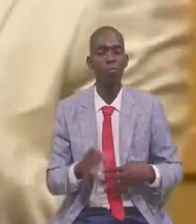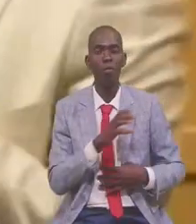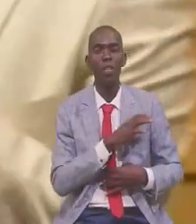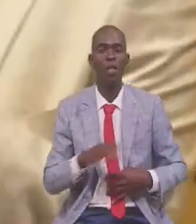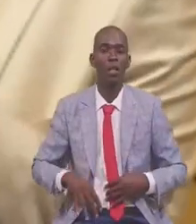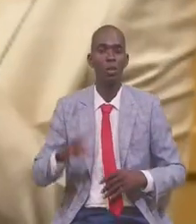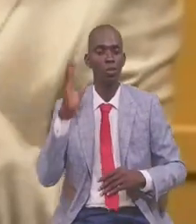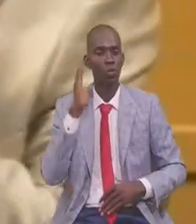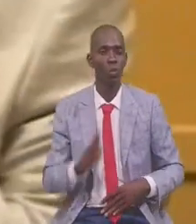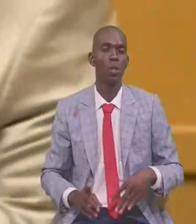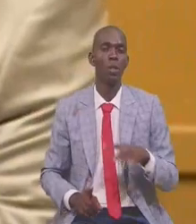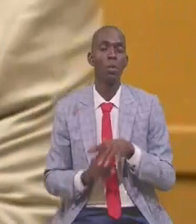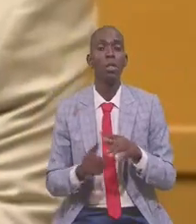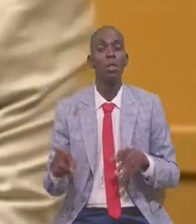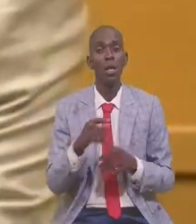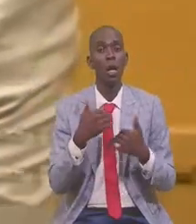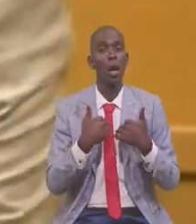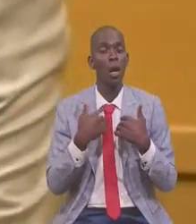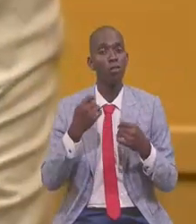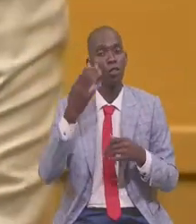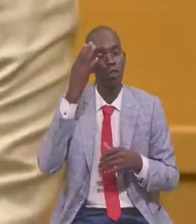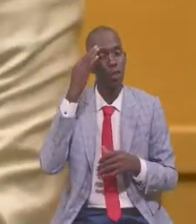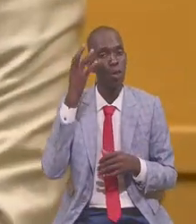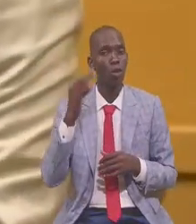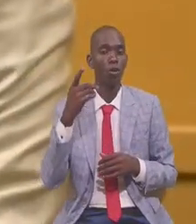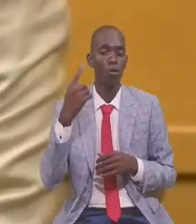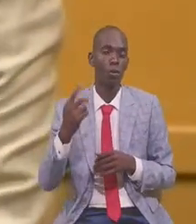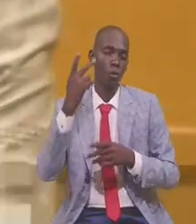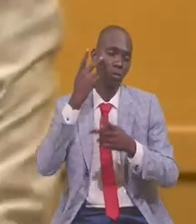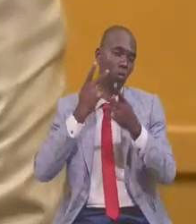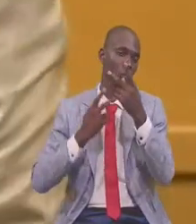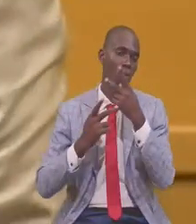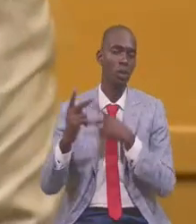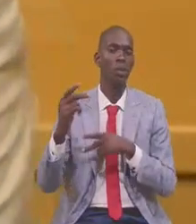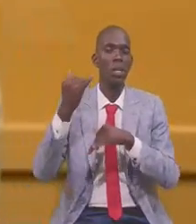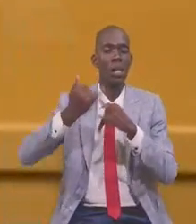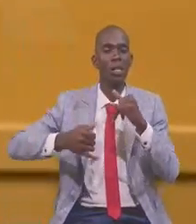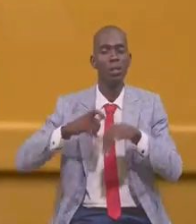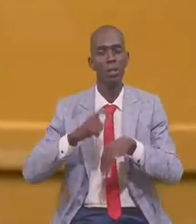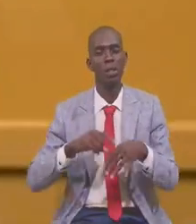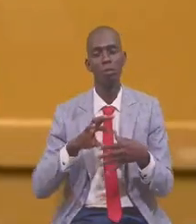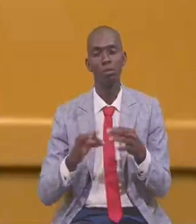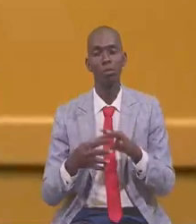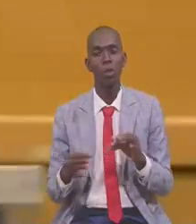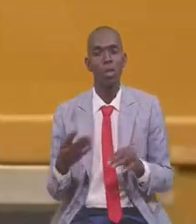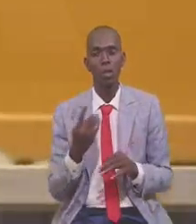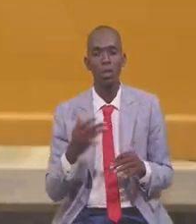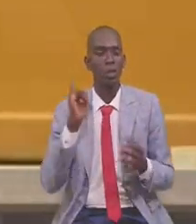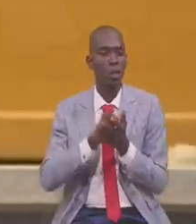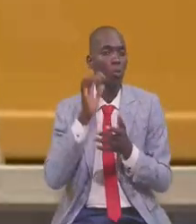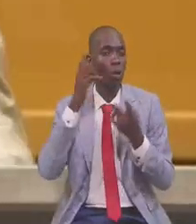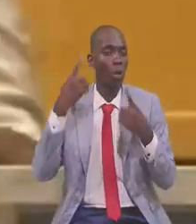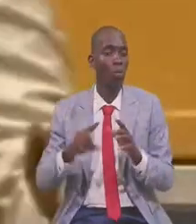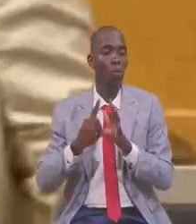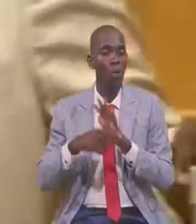Ils ont la connaissance du prophétique, de l'eschatologie, des choses à venir. Mais ils n'ont pas